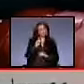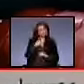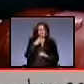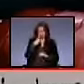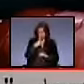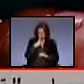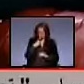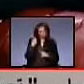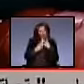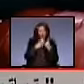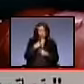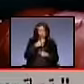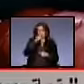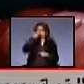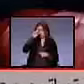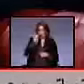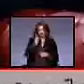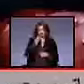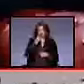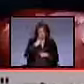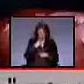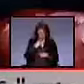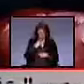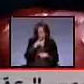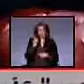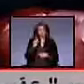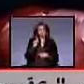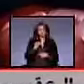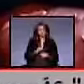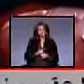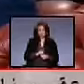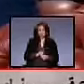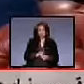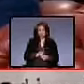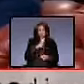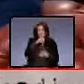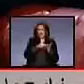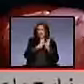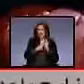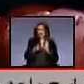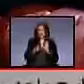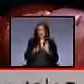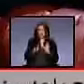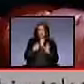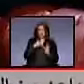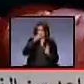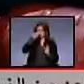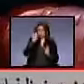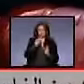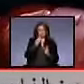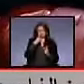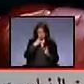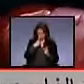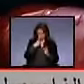كتير اصلا. لا لا لا بالعكس. لا لا لا ده انا بحب اجيب مناخير الارض بعد كل حاجه. لا لا تعمل ايه؟ ما فيش نجحنا ايه